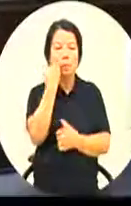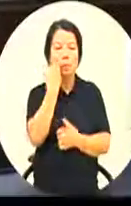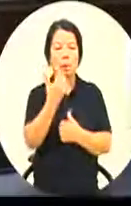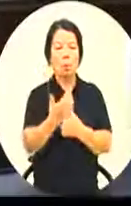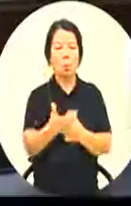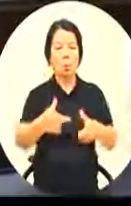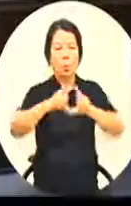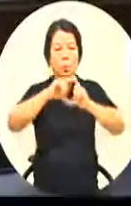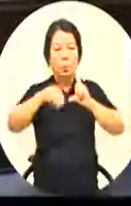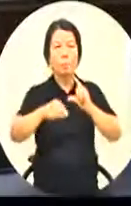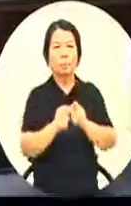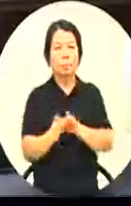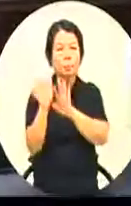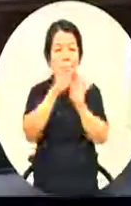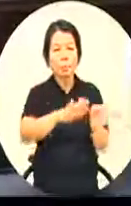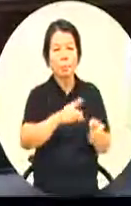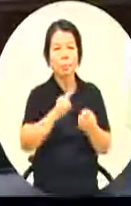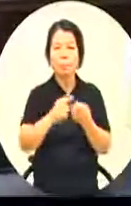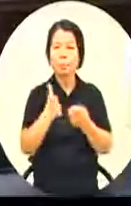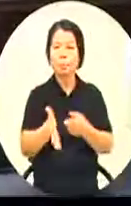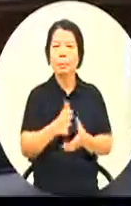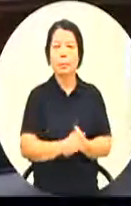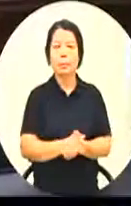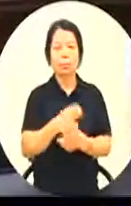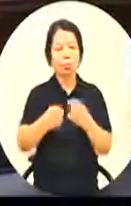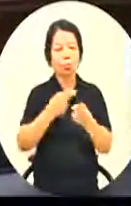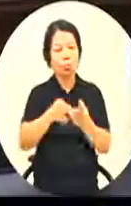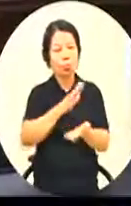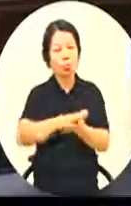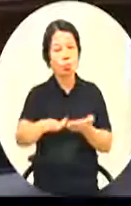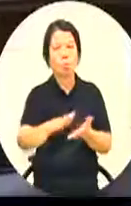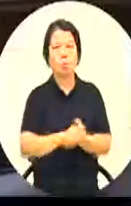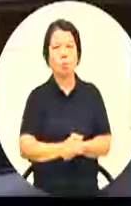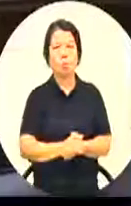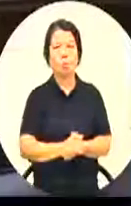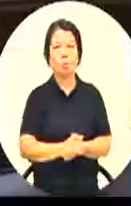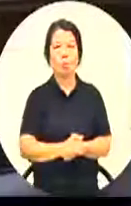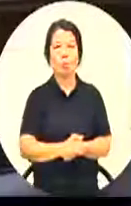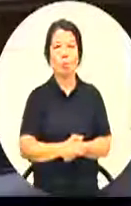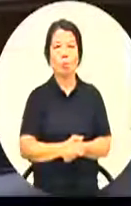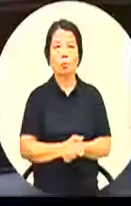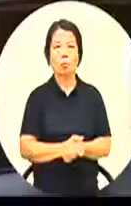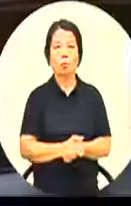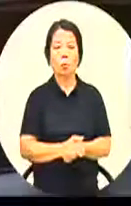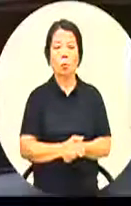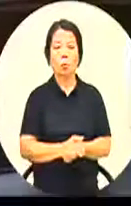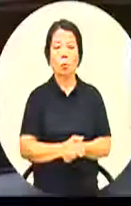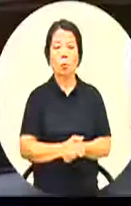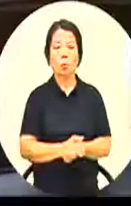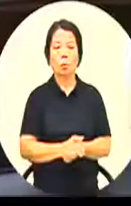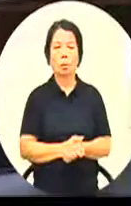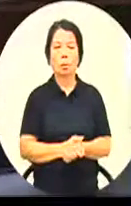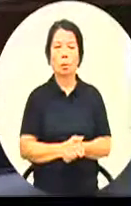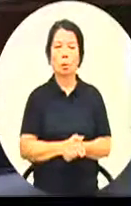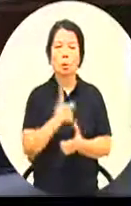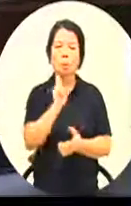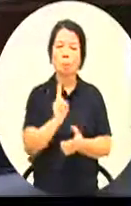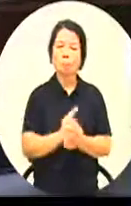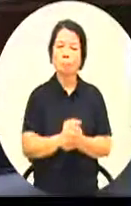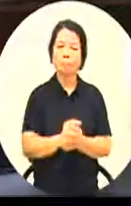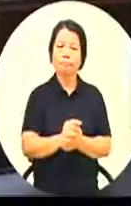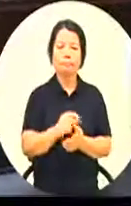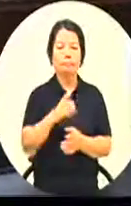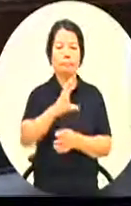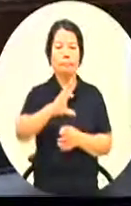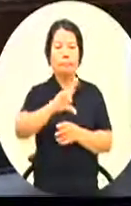这个情况要怎么解决，或者是说我们有什么方式可以以后可以改进这个问题？局